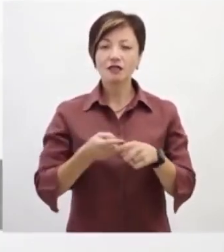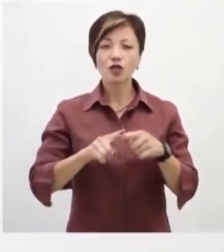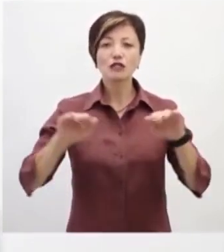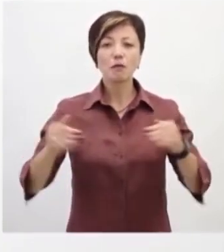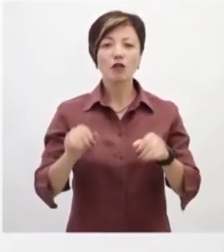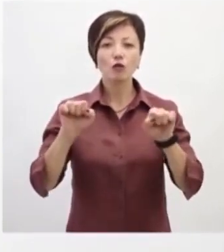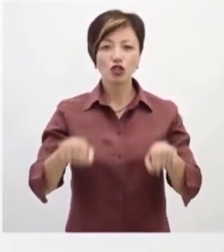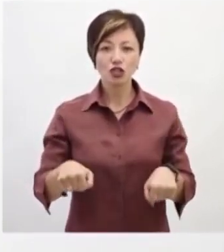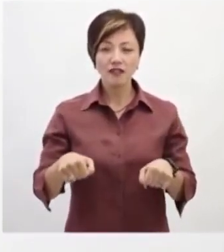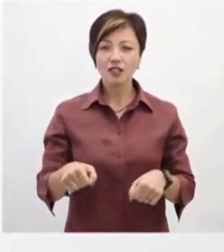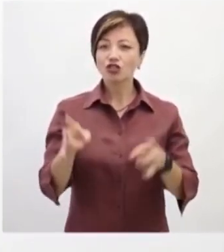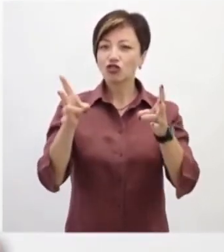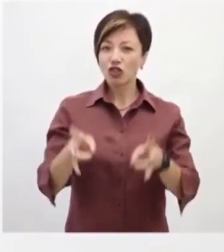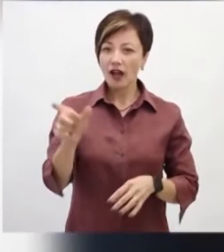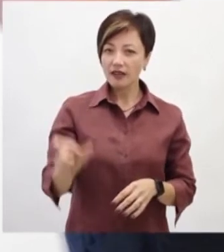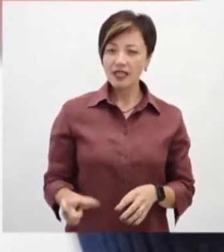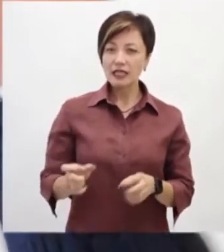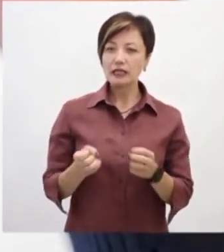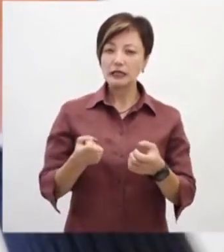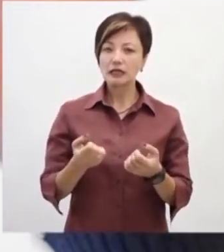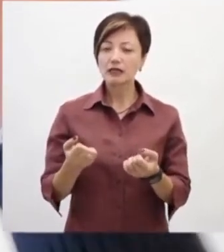від іншого партнера.